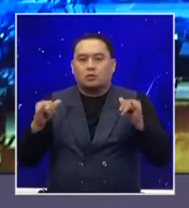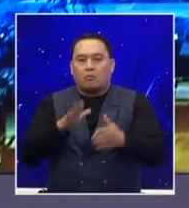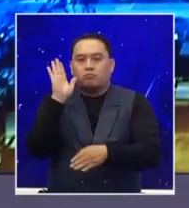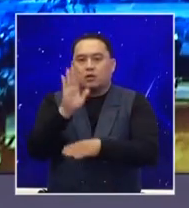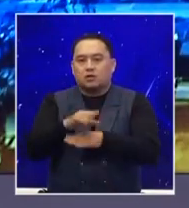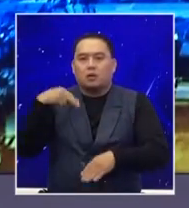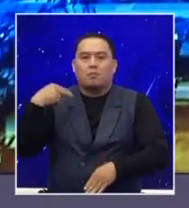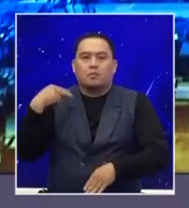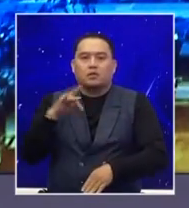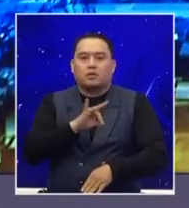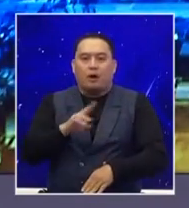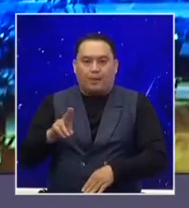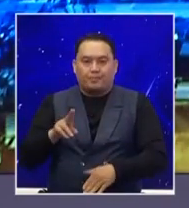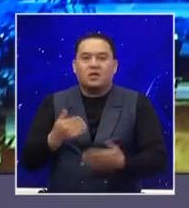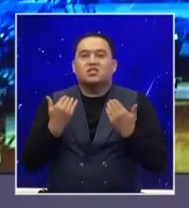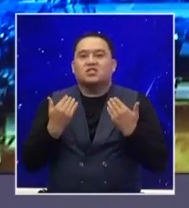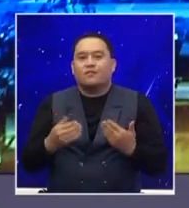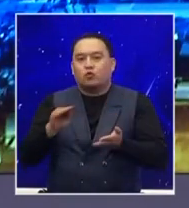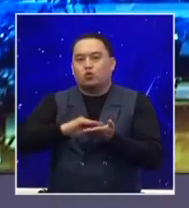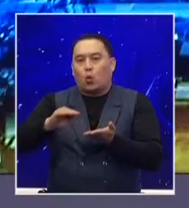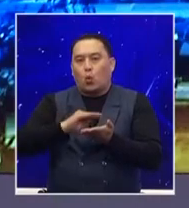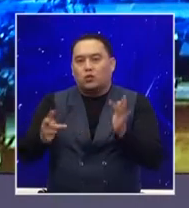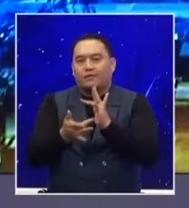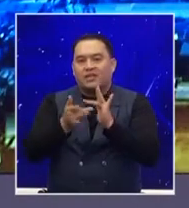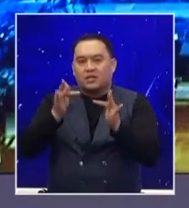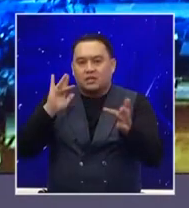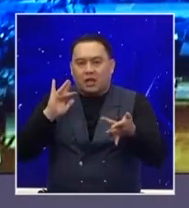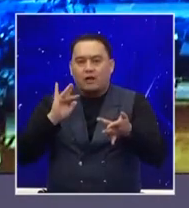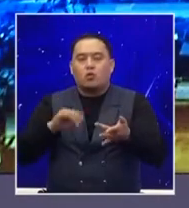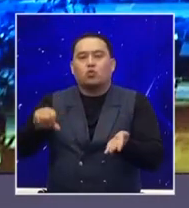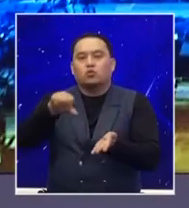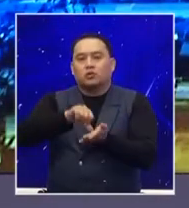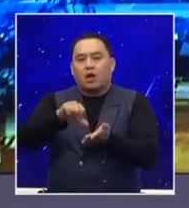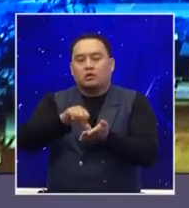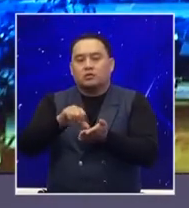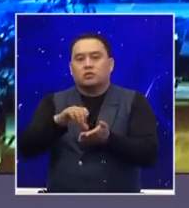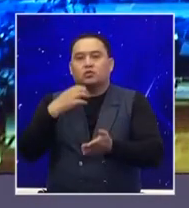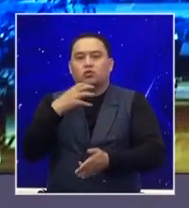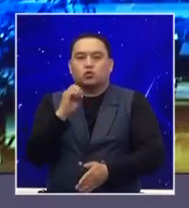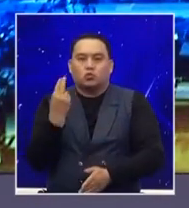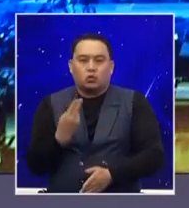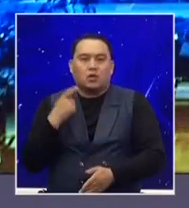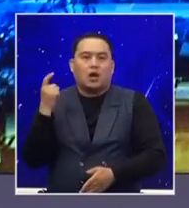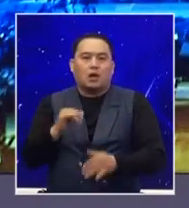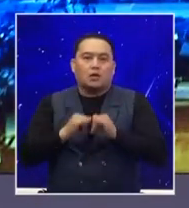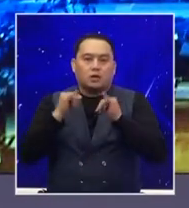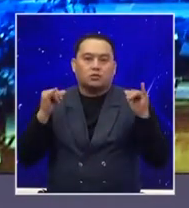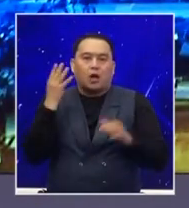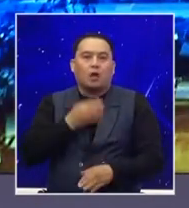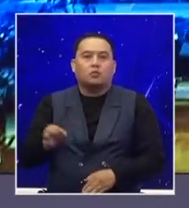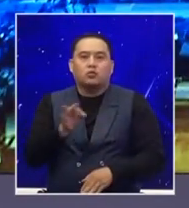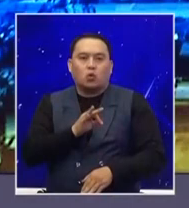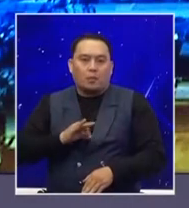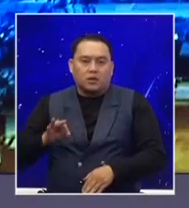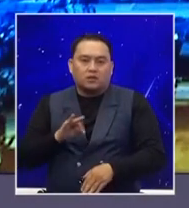послания президента РК. Сегодня представители СМИ, интернет-ресурсов и блогеры узнали о социально-экономическом развитии Алматинской